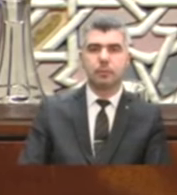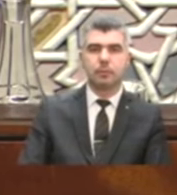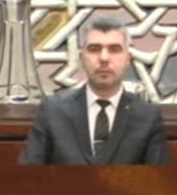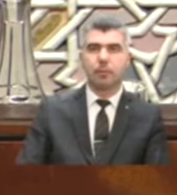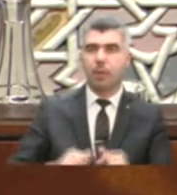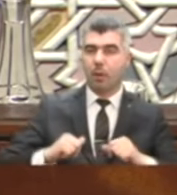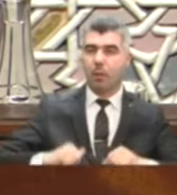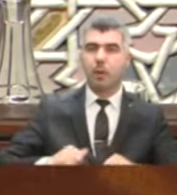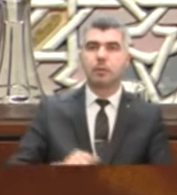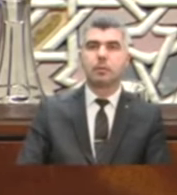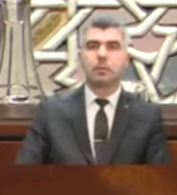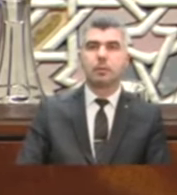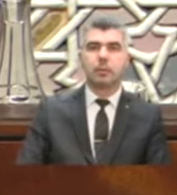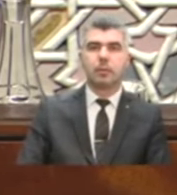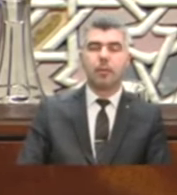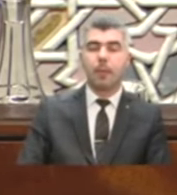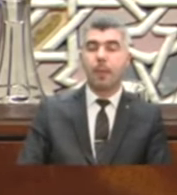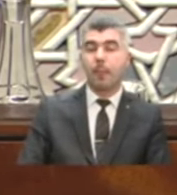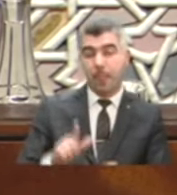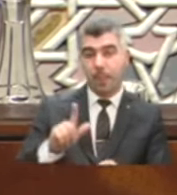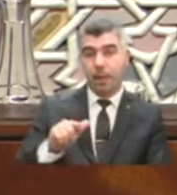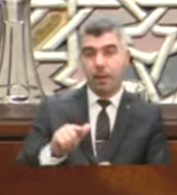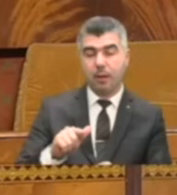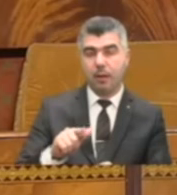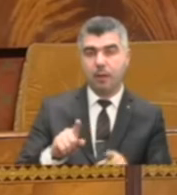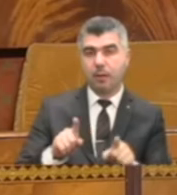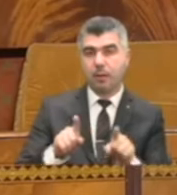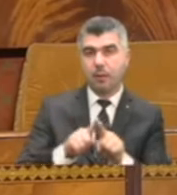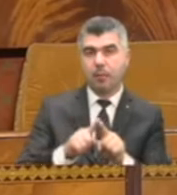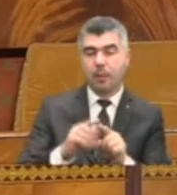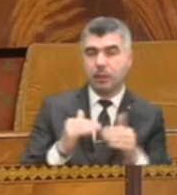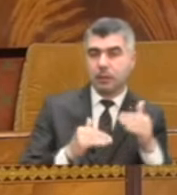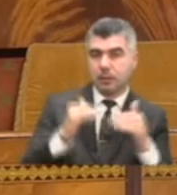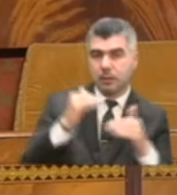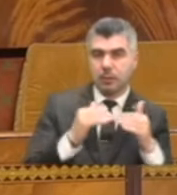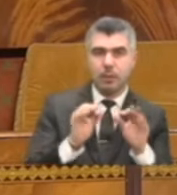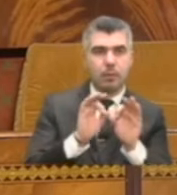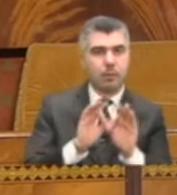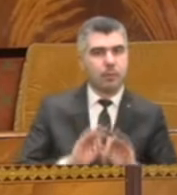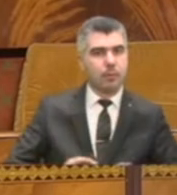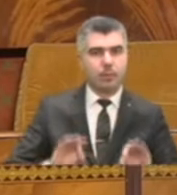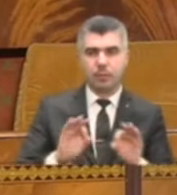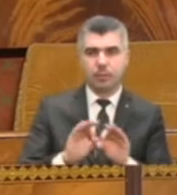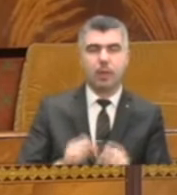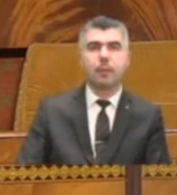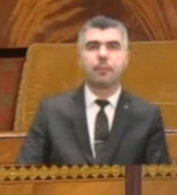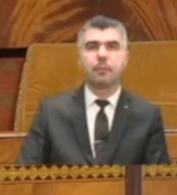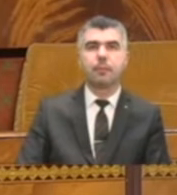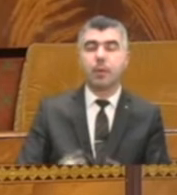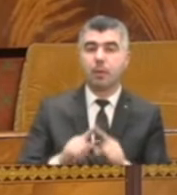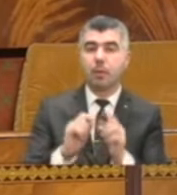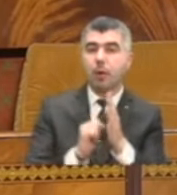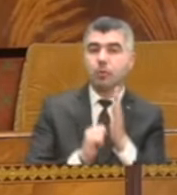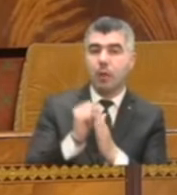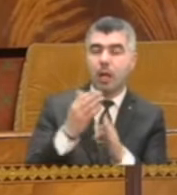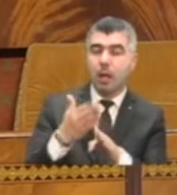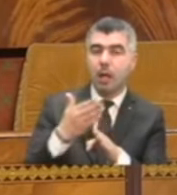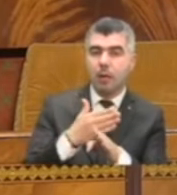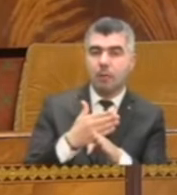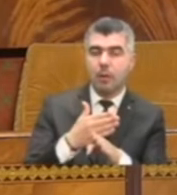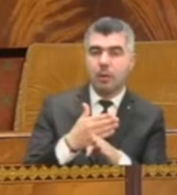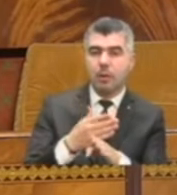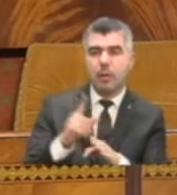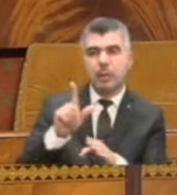سيد الوزير، أنا بغيت نقول لك بأن هنايا ما كنتزايدوش، وإلا ما نجحوش اللي قبل بغيناك تنجح